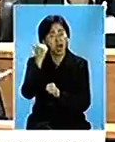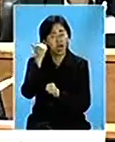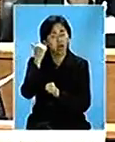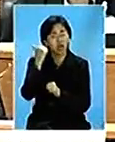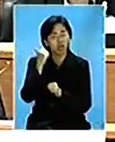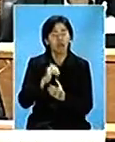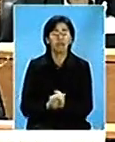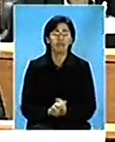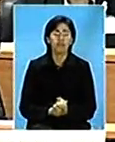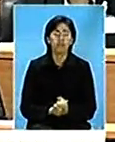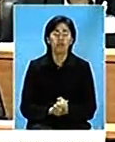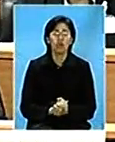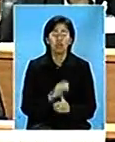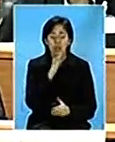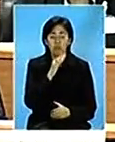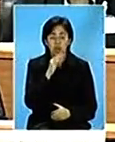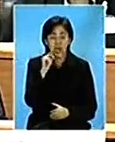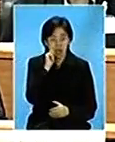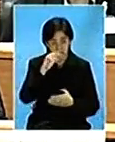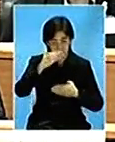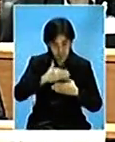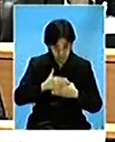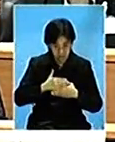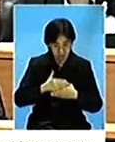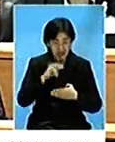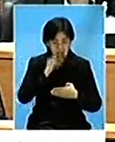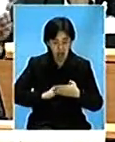เหนือครับแต่ถ้าท่านปิดประตูระบายน้ำแล้วน้ำ